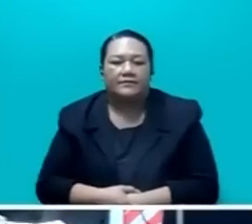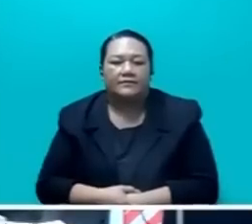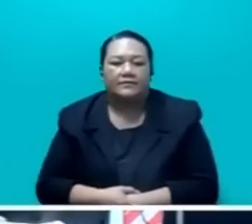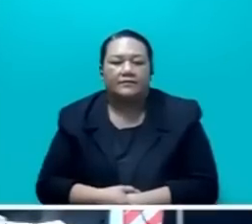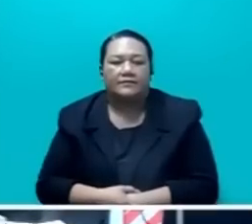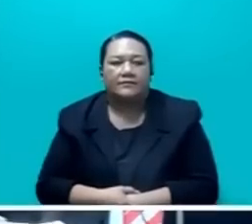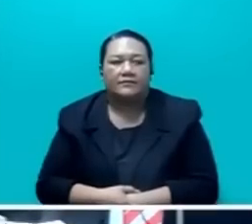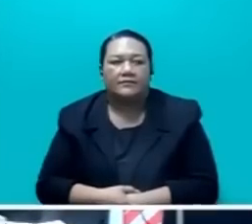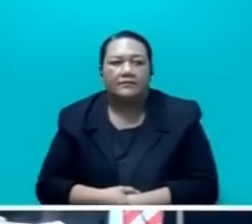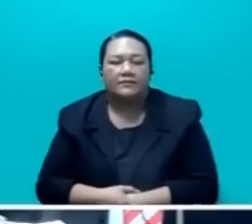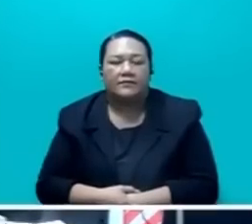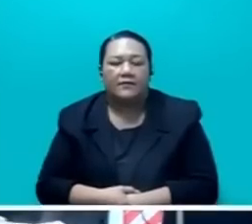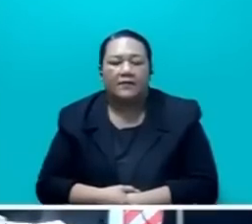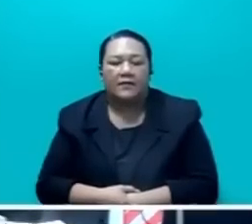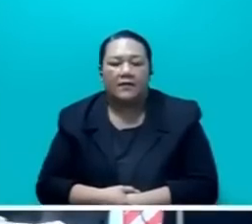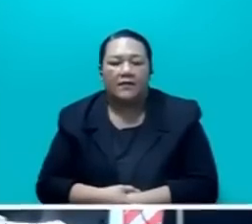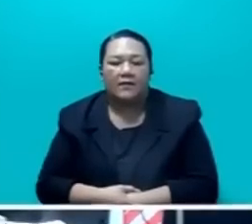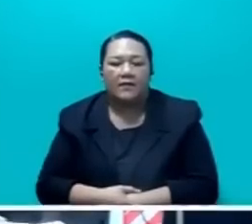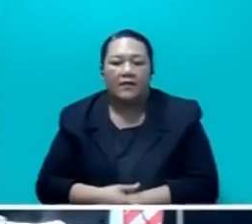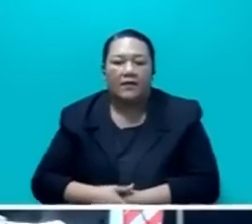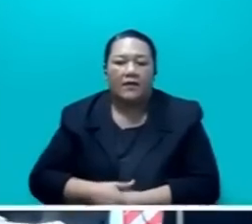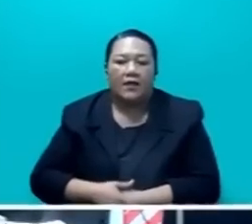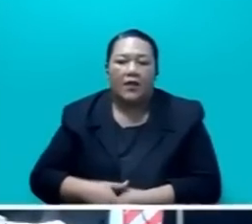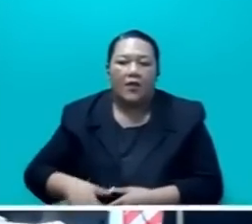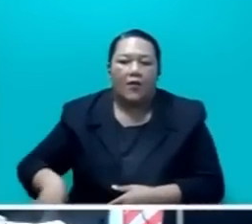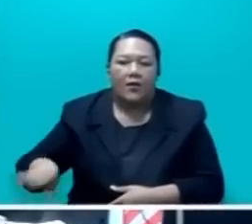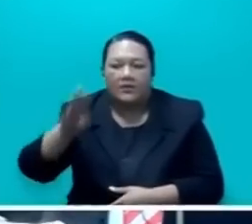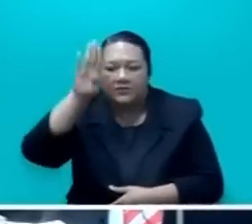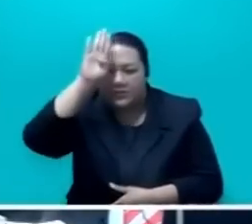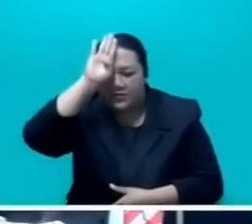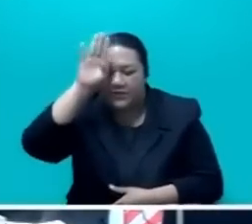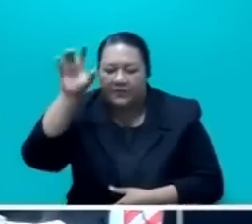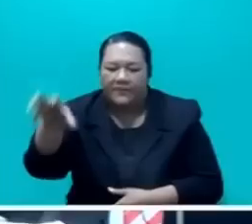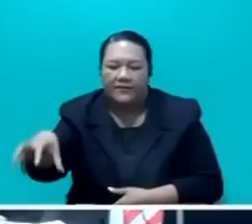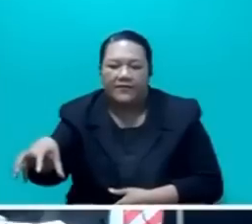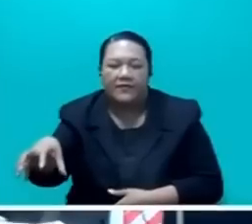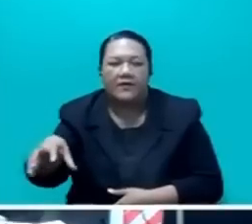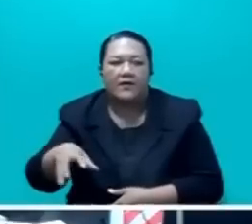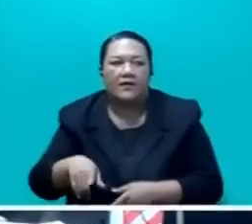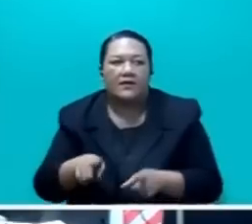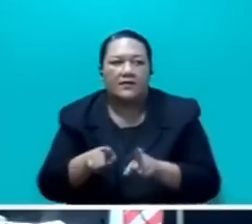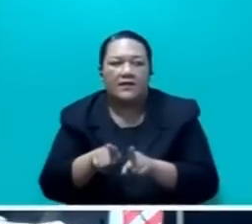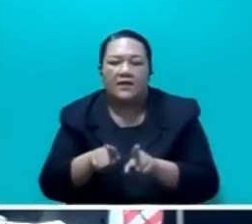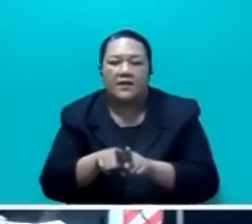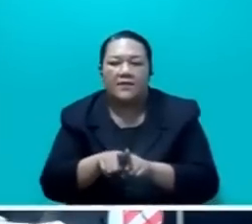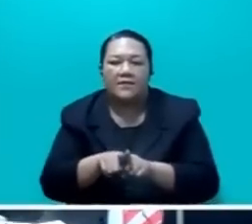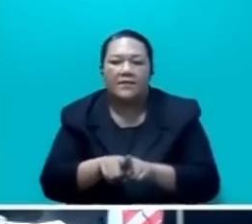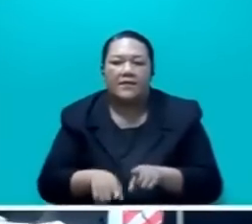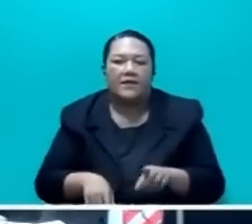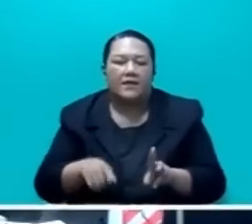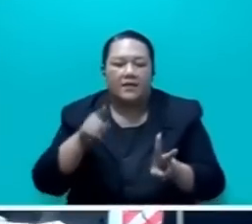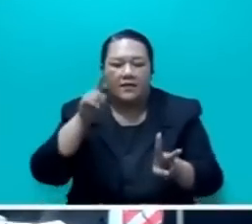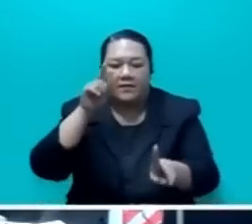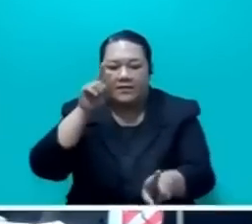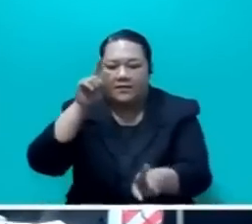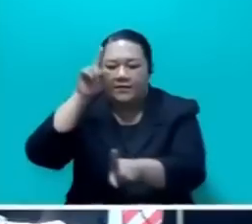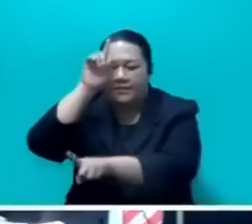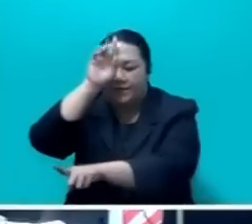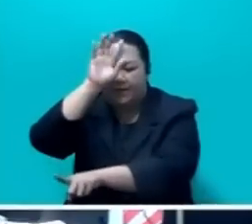Dabi ngaling-gali mo na turanga na ratu. Turang na lewen na turang tuy bonoso.